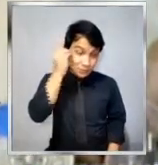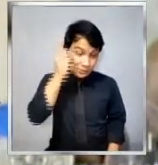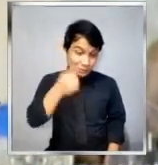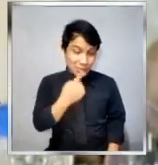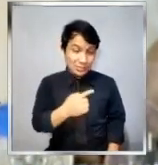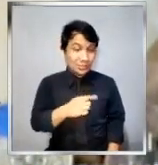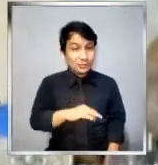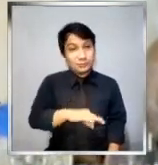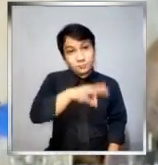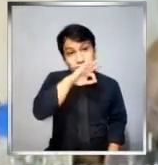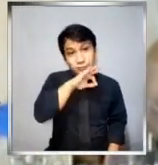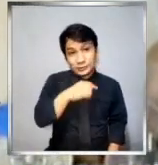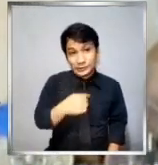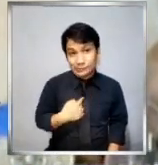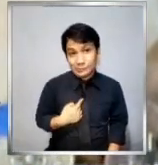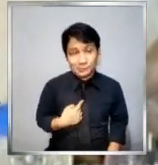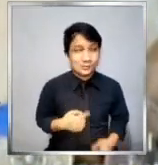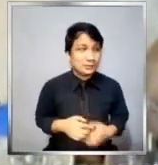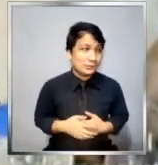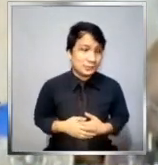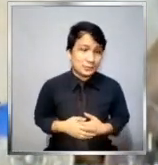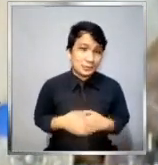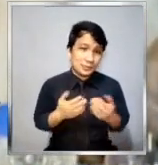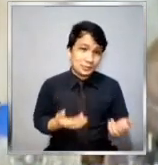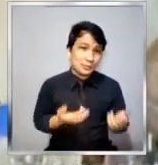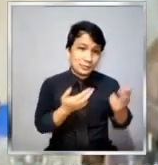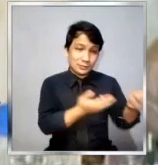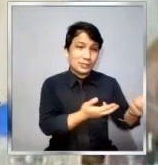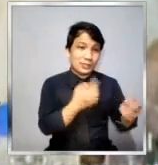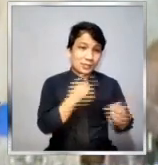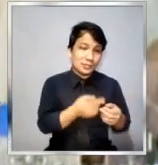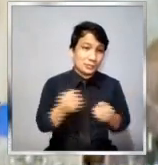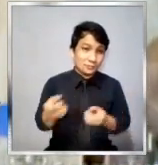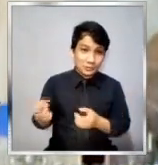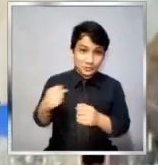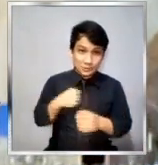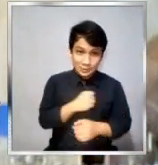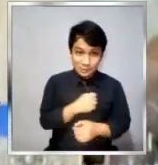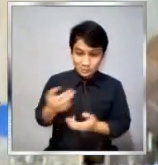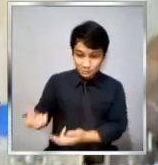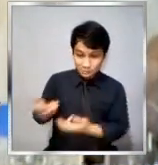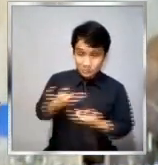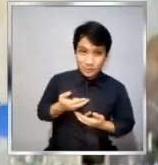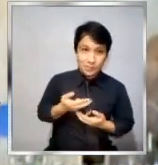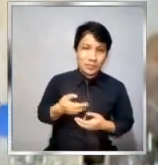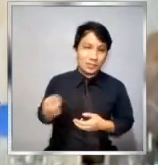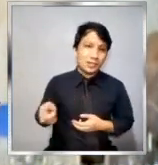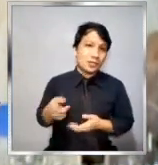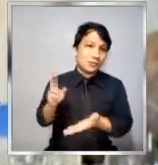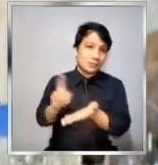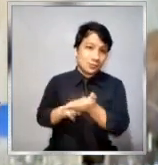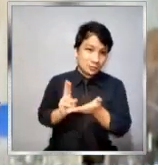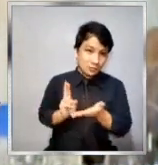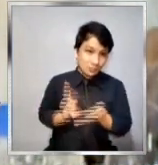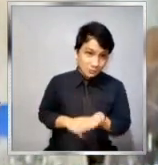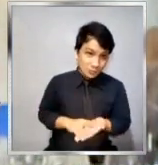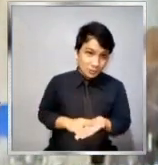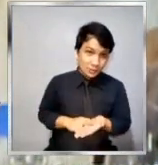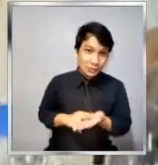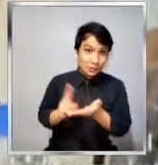hindi man sila nirecommend. Yung mga pumirma, hindi nirecommend for filing